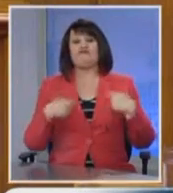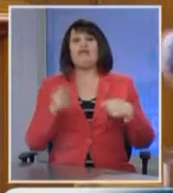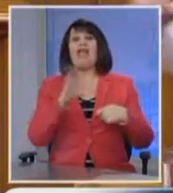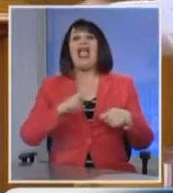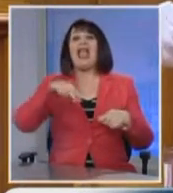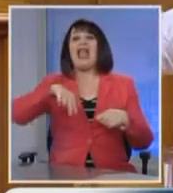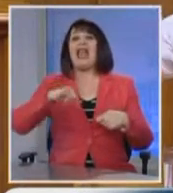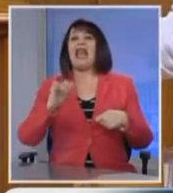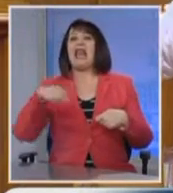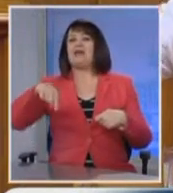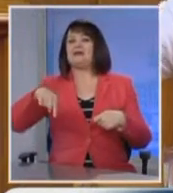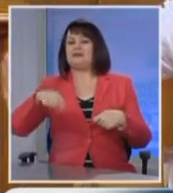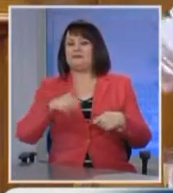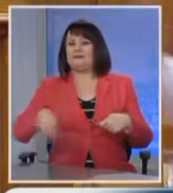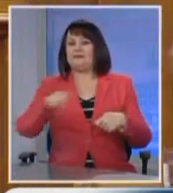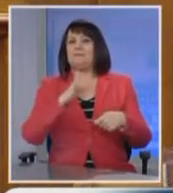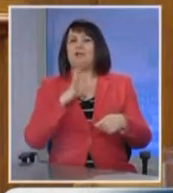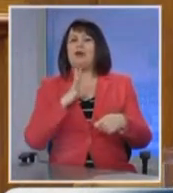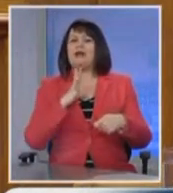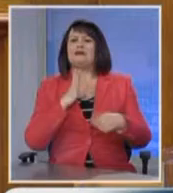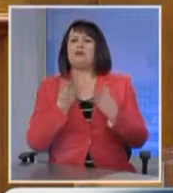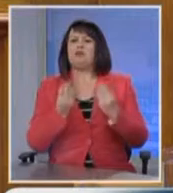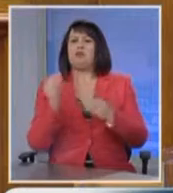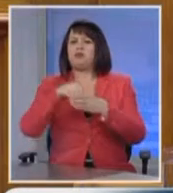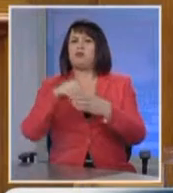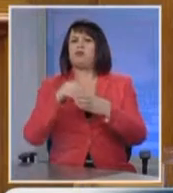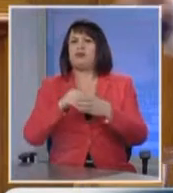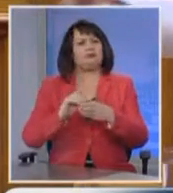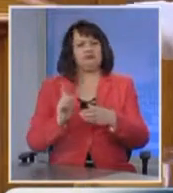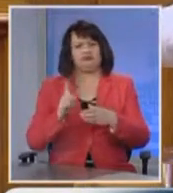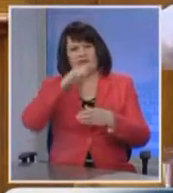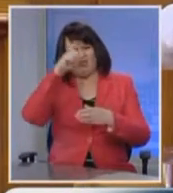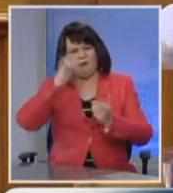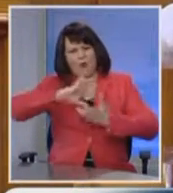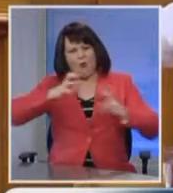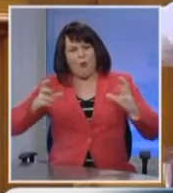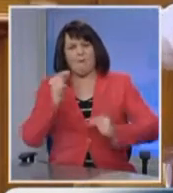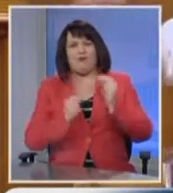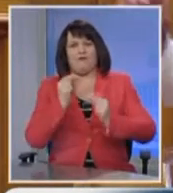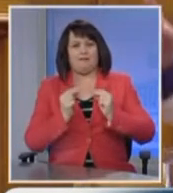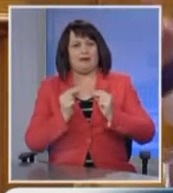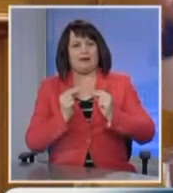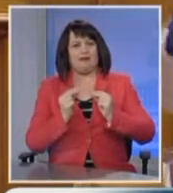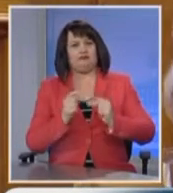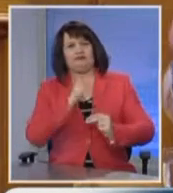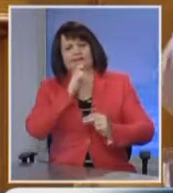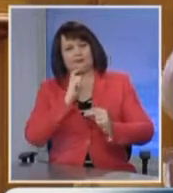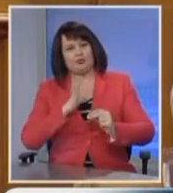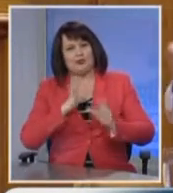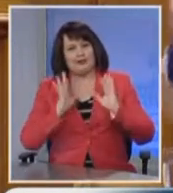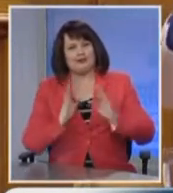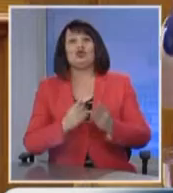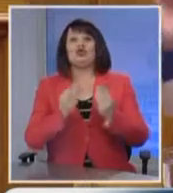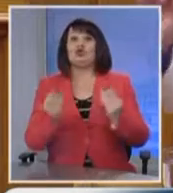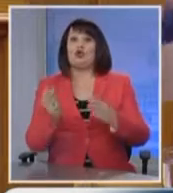λέει ότι οι πολίτες δεν πρέπει να πολύ ανακατεύονται, διότι είναι πολύπλοκα τα προβλήματα. Άρα οι εκλογές είναι ένας